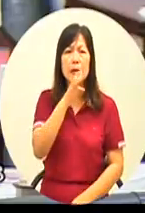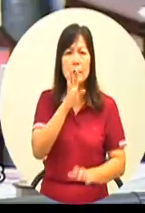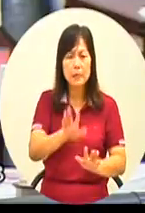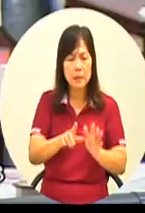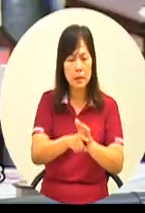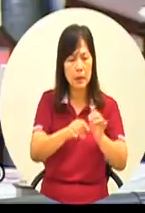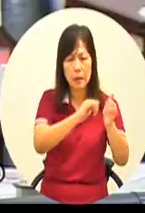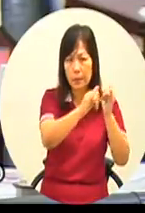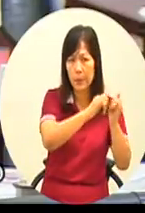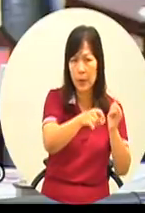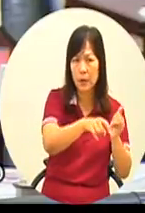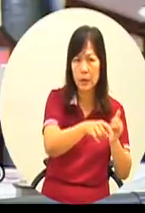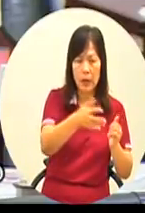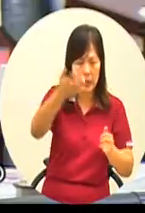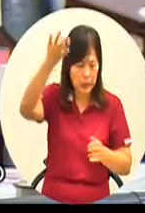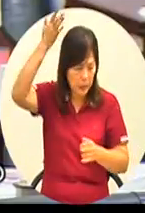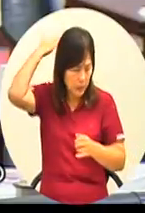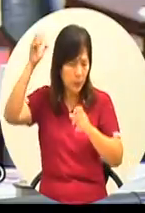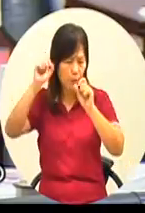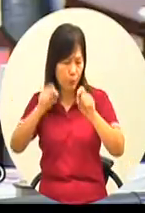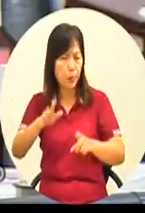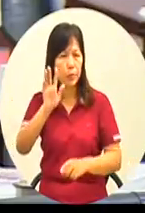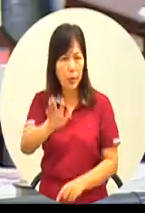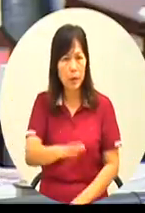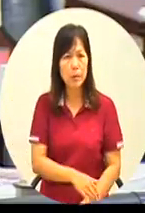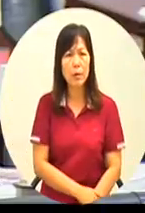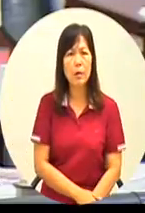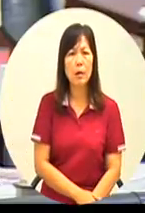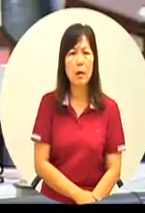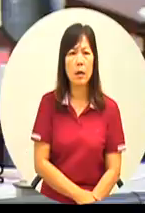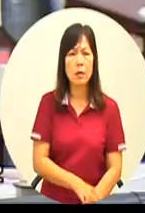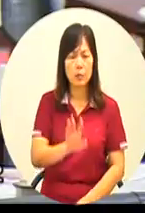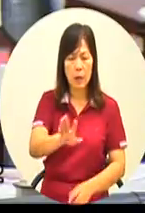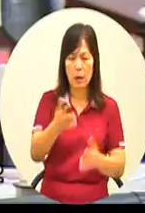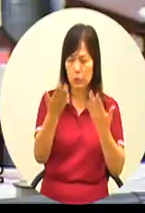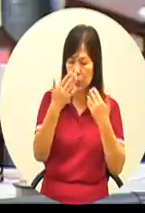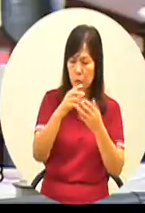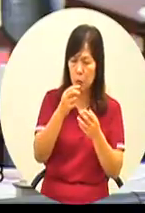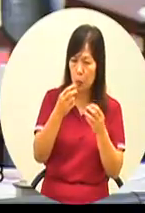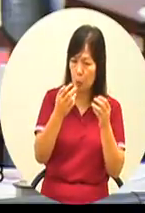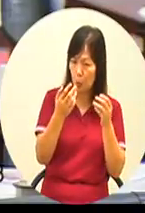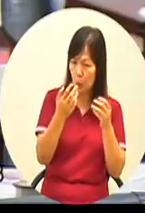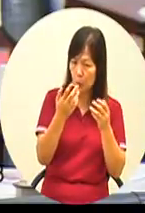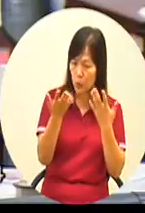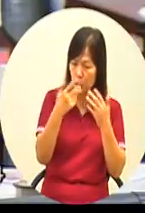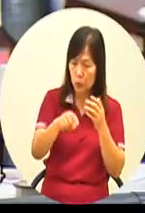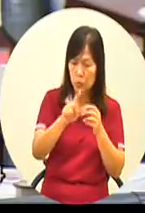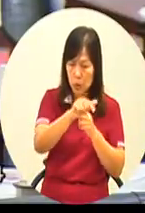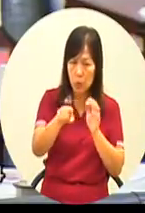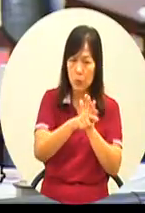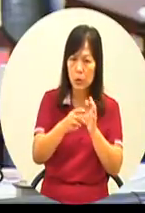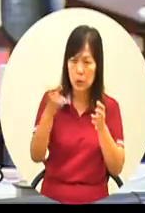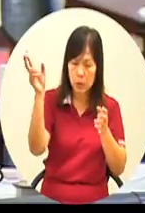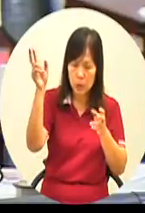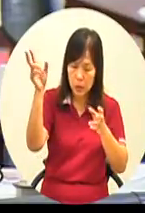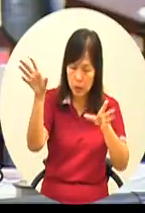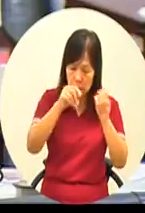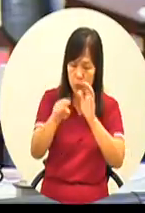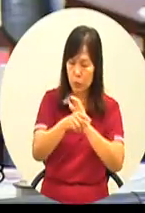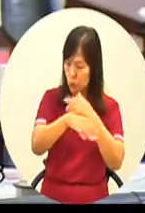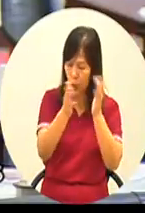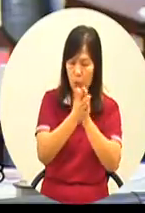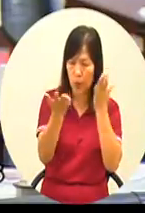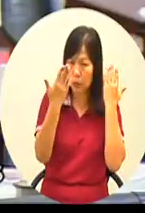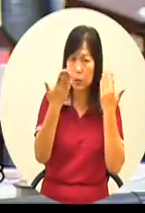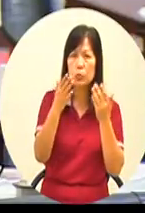民意跟过去是不一样，大家要看到清楚透明的东西。 我希望研考会某些时候必须站在第